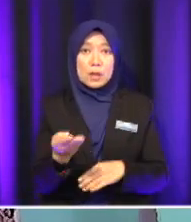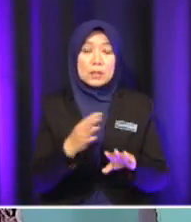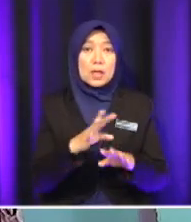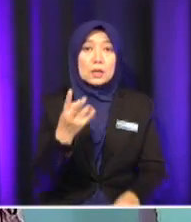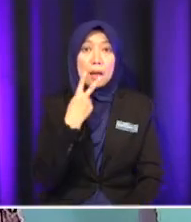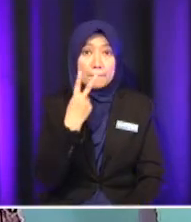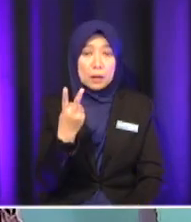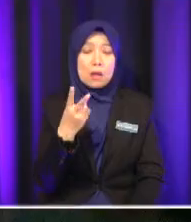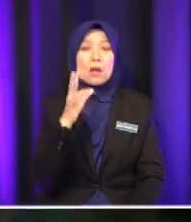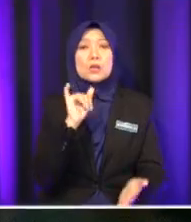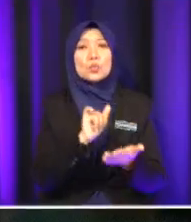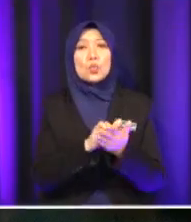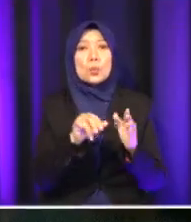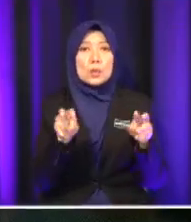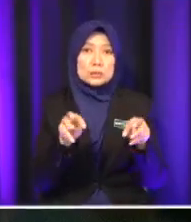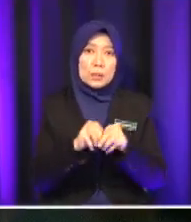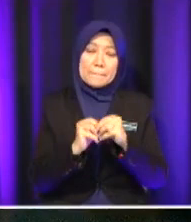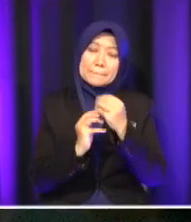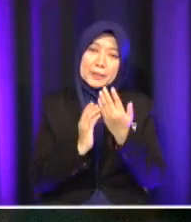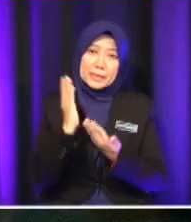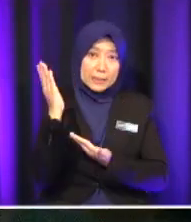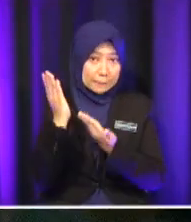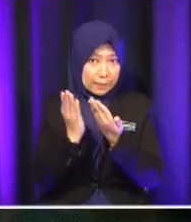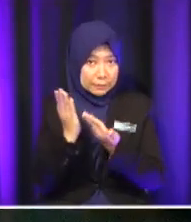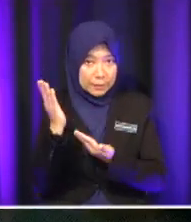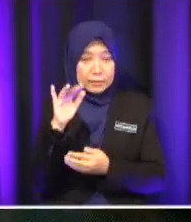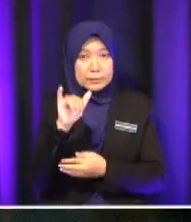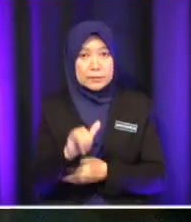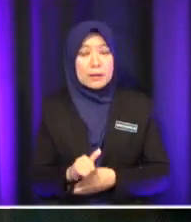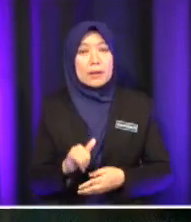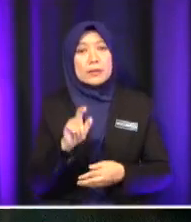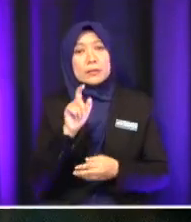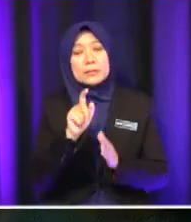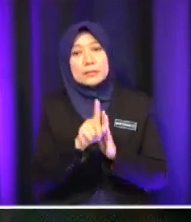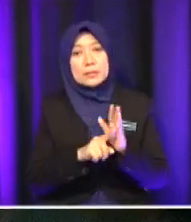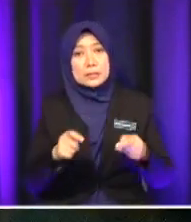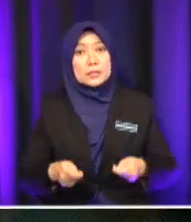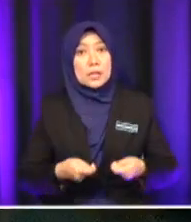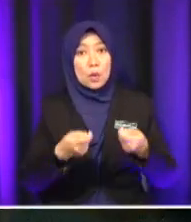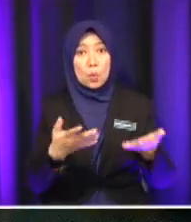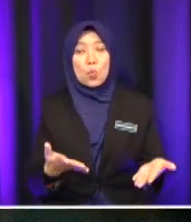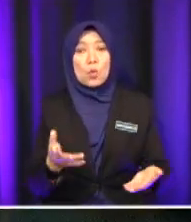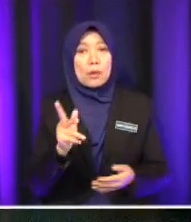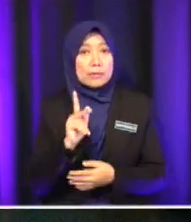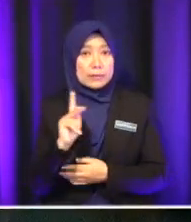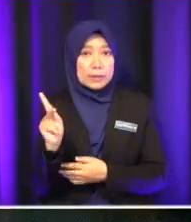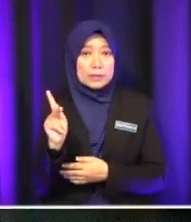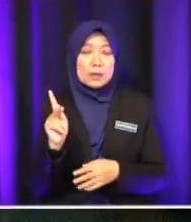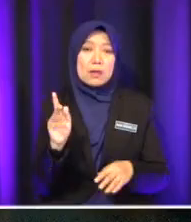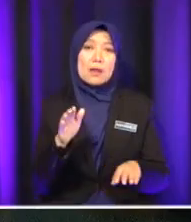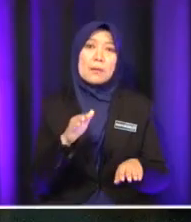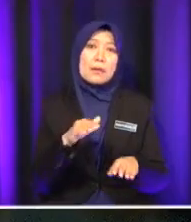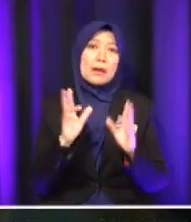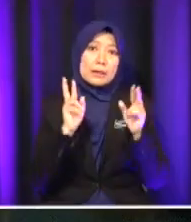penghematan ya peringatan yang ditawarkan oleh rakyat negara kita kepada rakyat negara